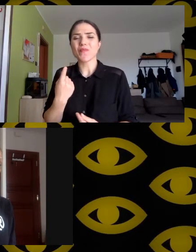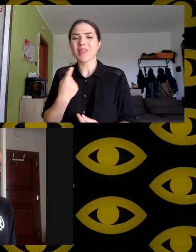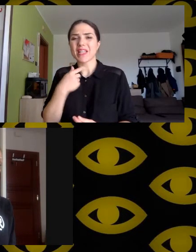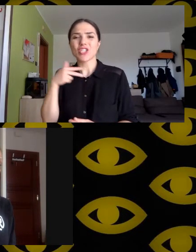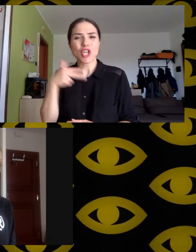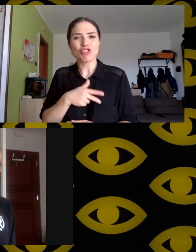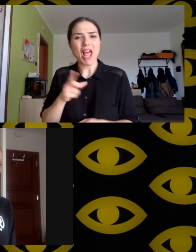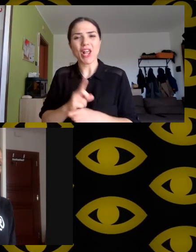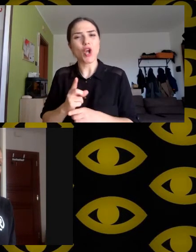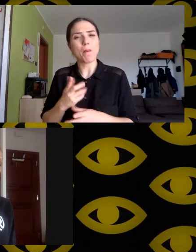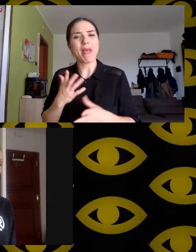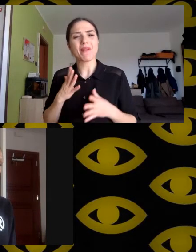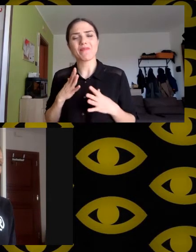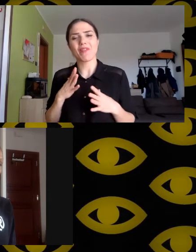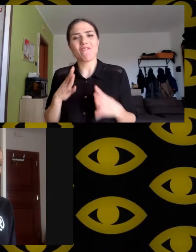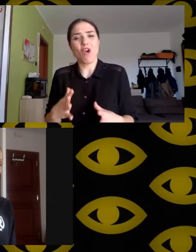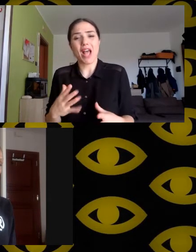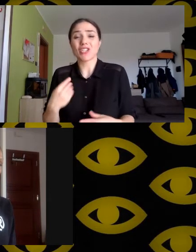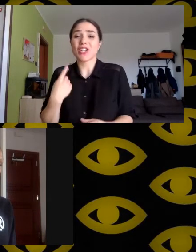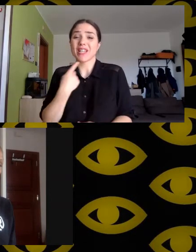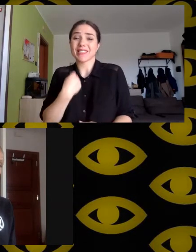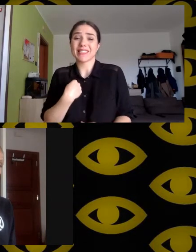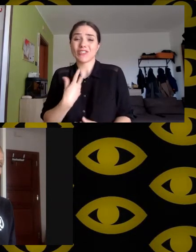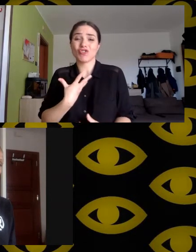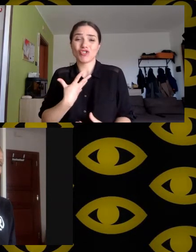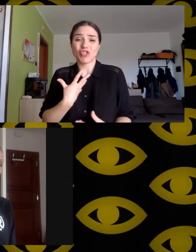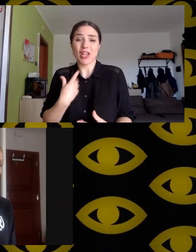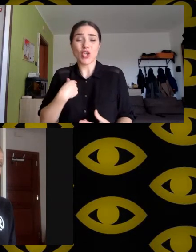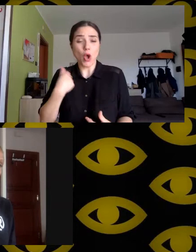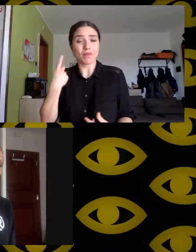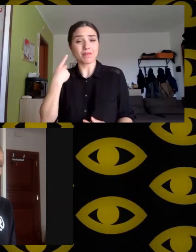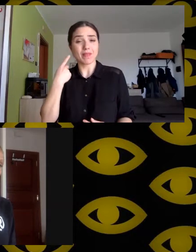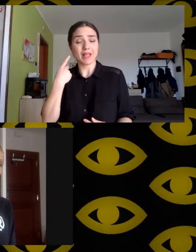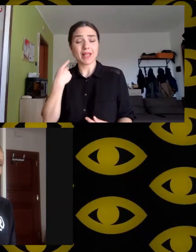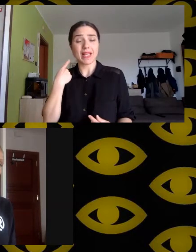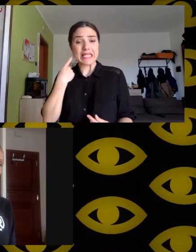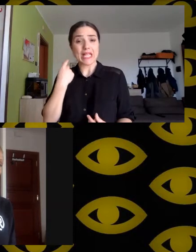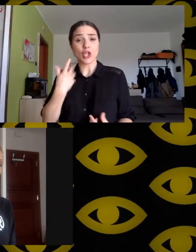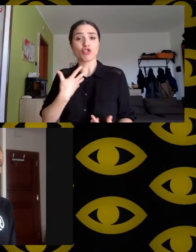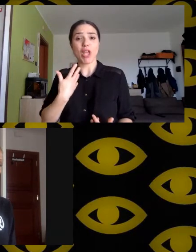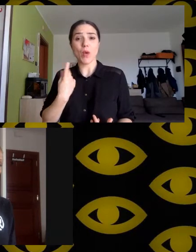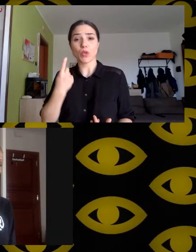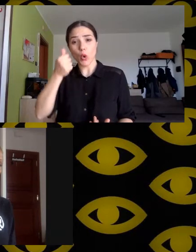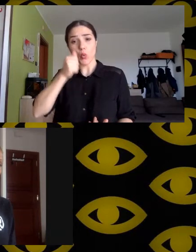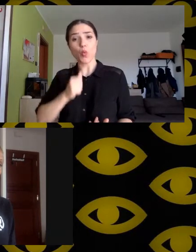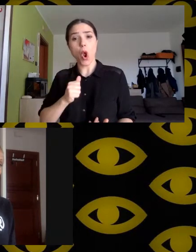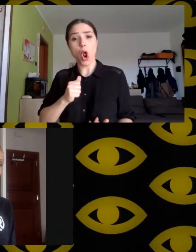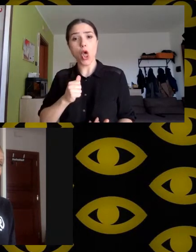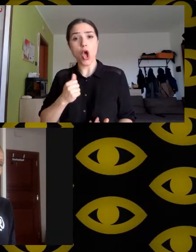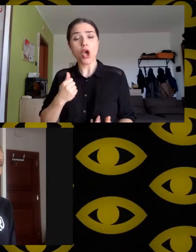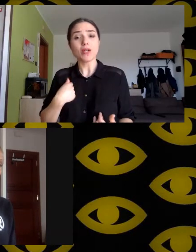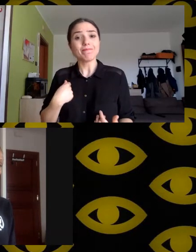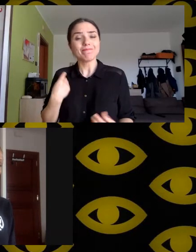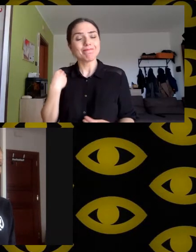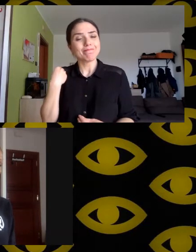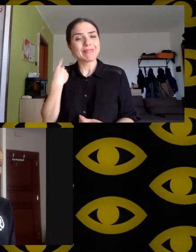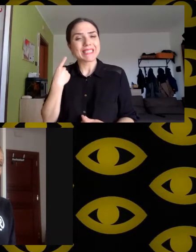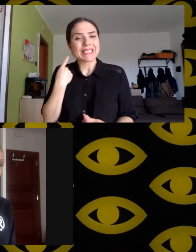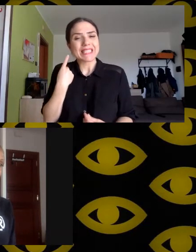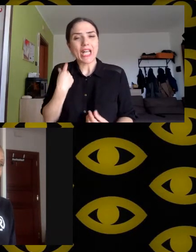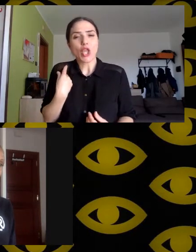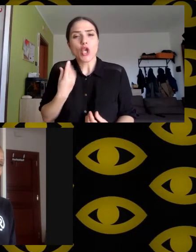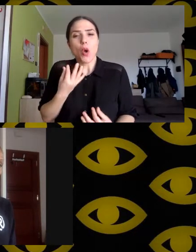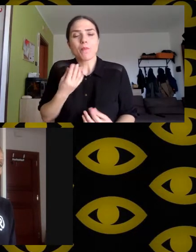perché responsabilmente avendo un ruolo di personaggio pubblico, sento di poter perlomeno essere